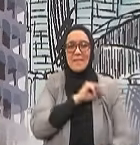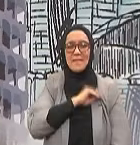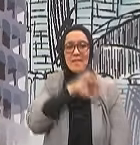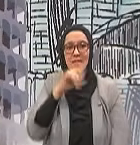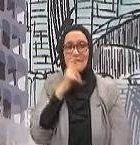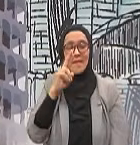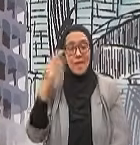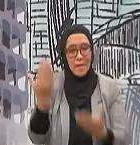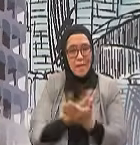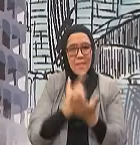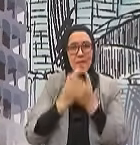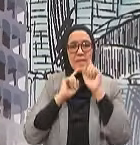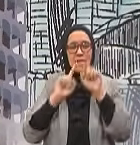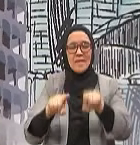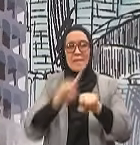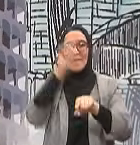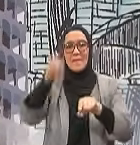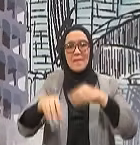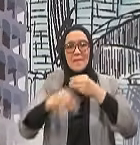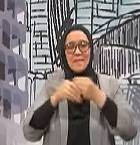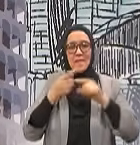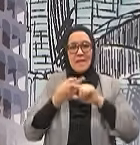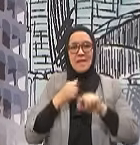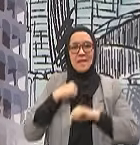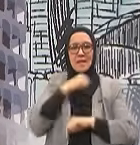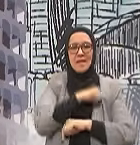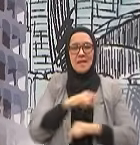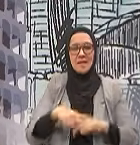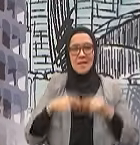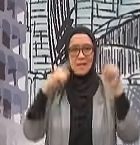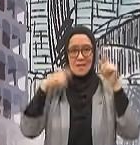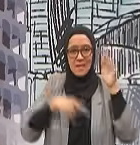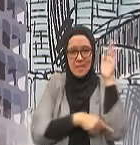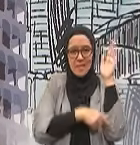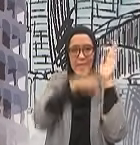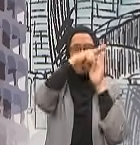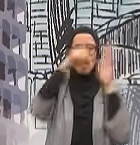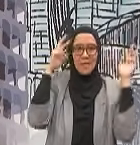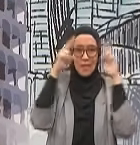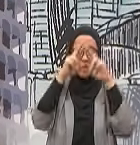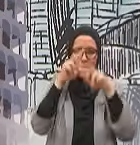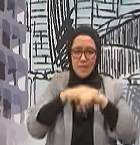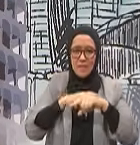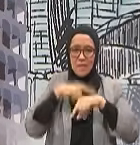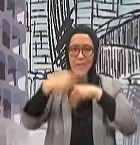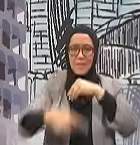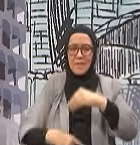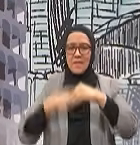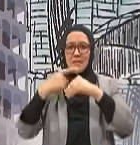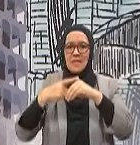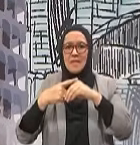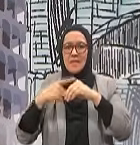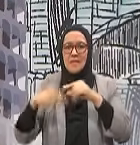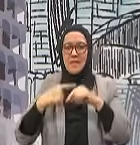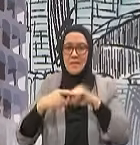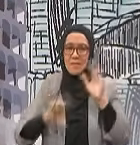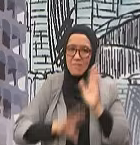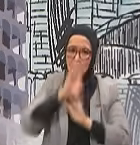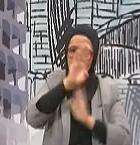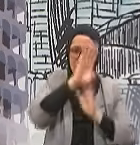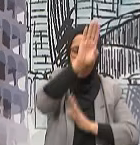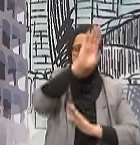soalan tambahan daripada ahli parlimen Riau yang hormat Tengku Zul furia Roja Puji berkenaan dengan perkembangan pelaksanaan